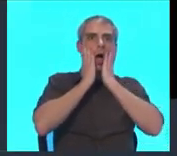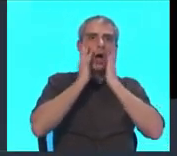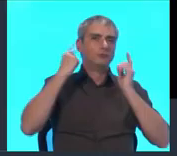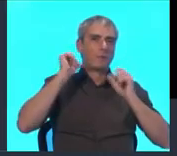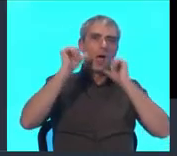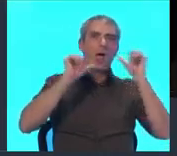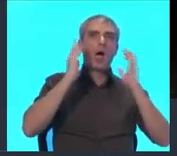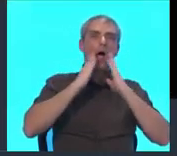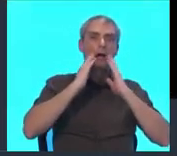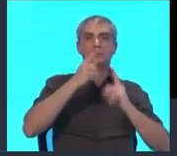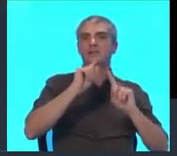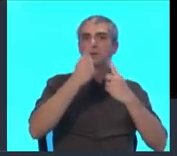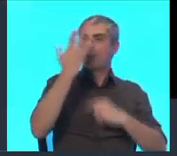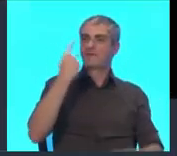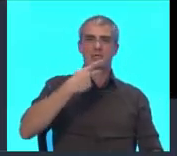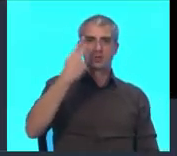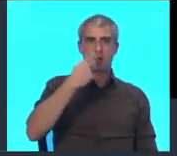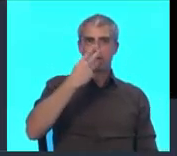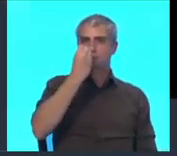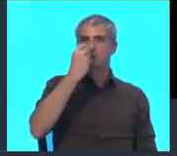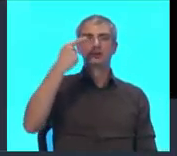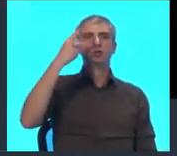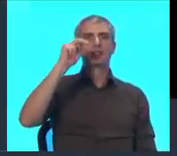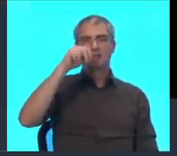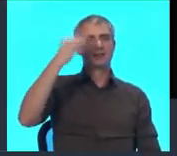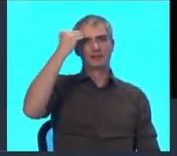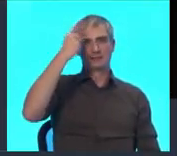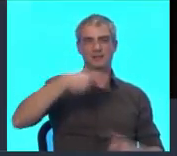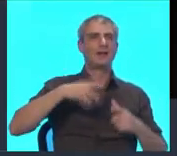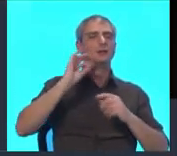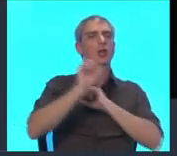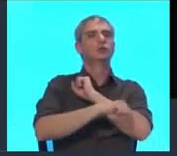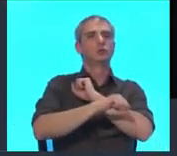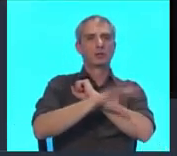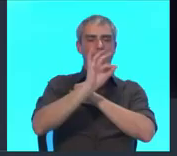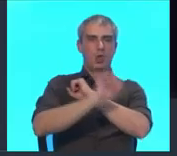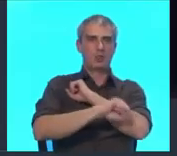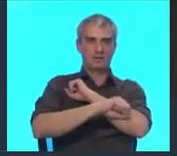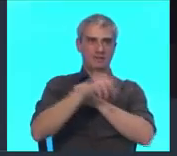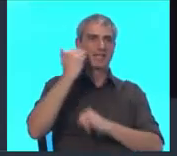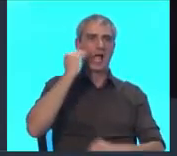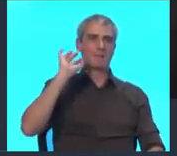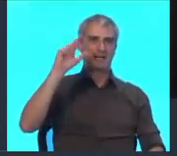האירוע הזה התרחש לפני יומיים בג'נין, במעונות שבהם מתגוררים הסטודנטים של האוניברסיטה האמריקנית.